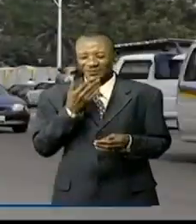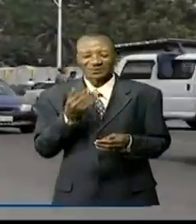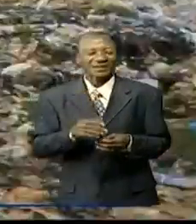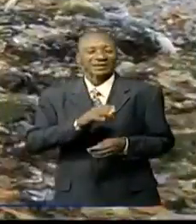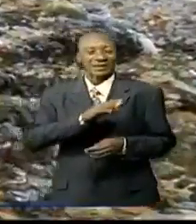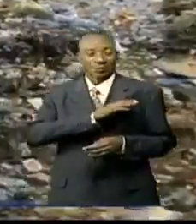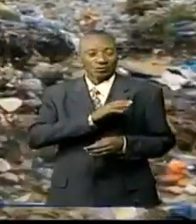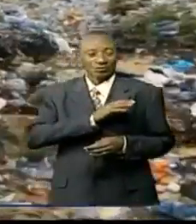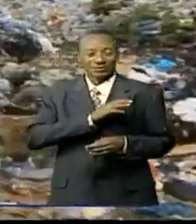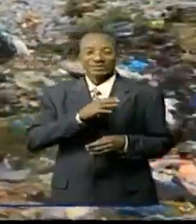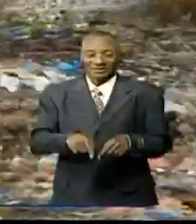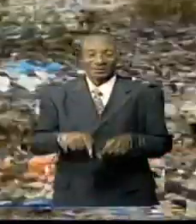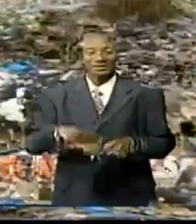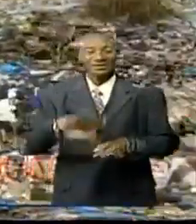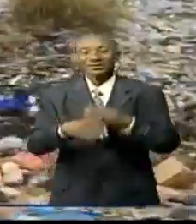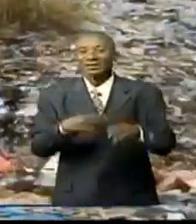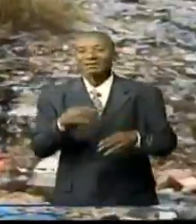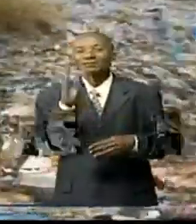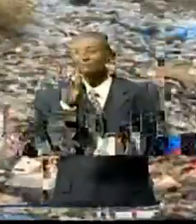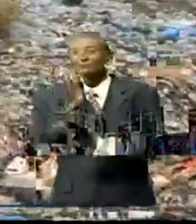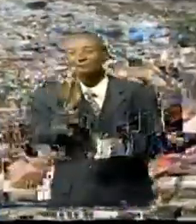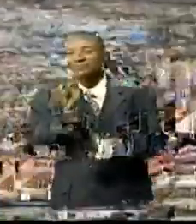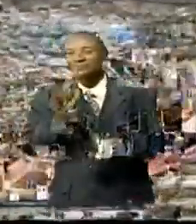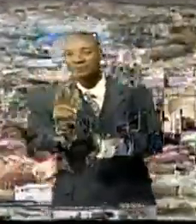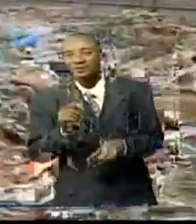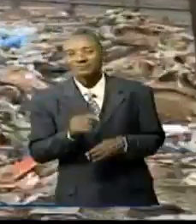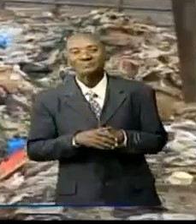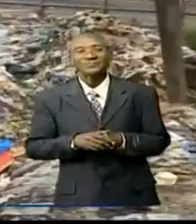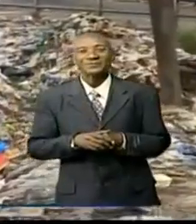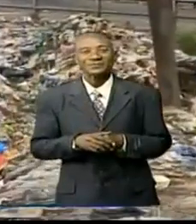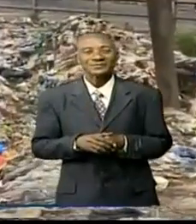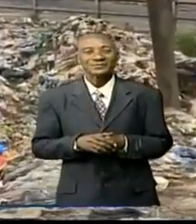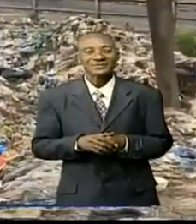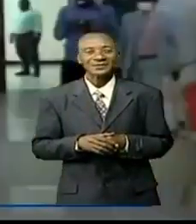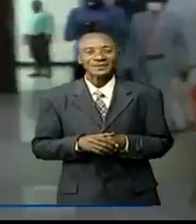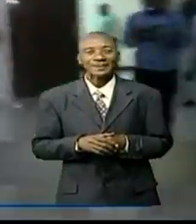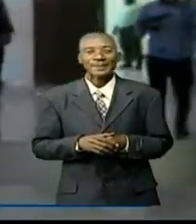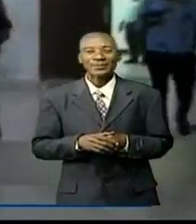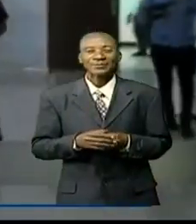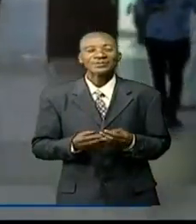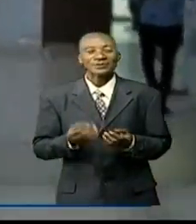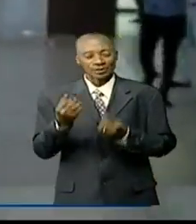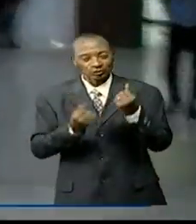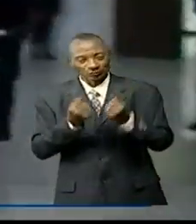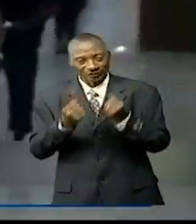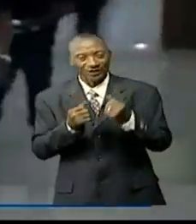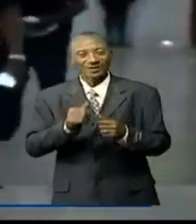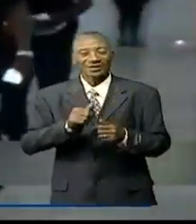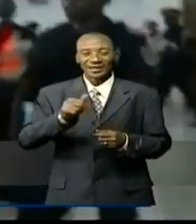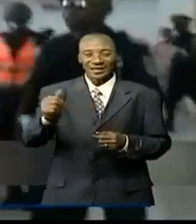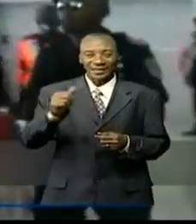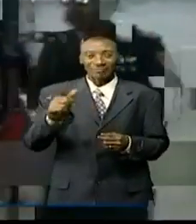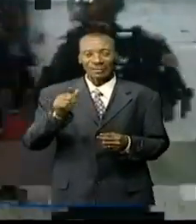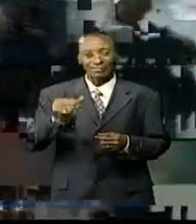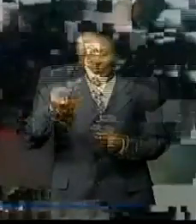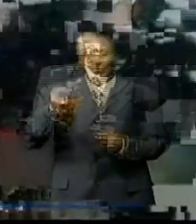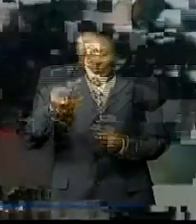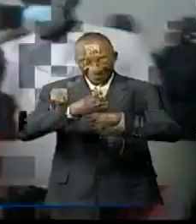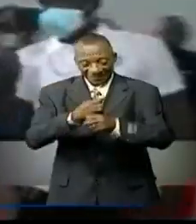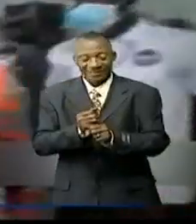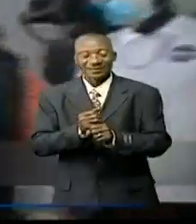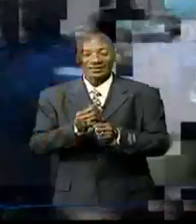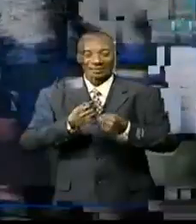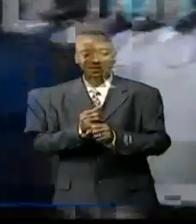Kuluna. L'insalubrité et la nuisance au nord sont entre autres les sujets brillants placés dans le box. Les